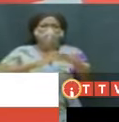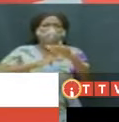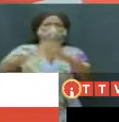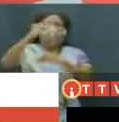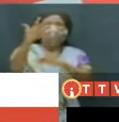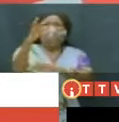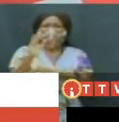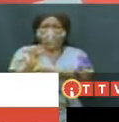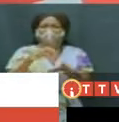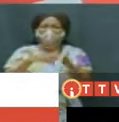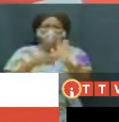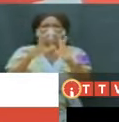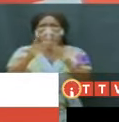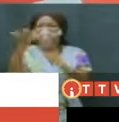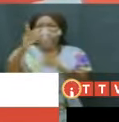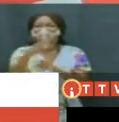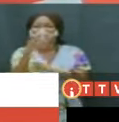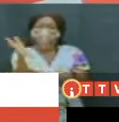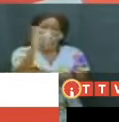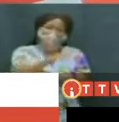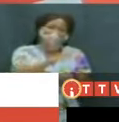pachisoni kumene aliko chifukwa chakuti